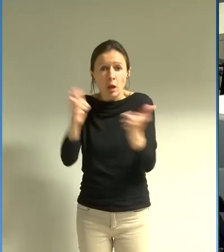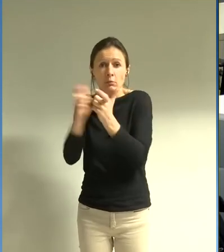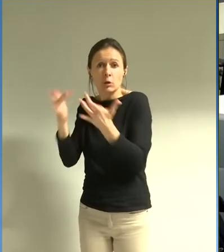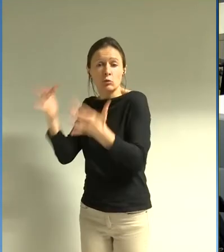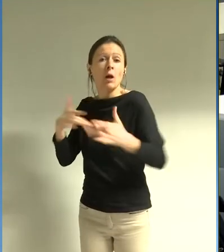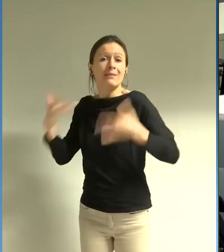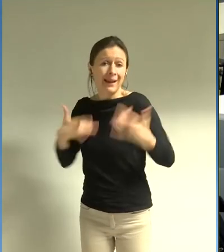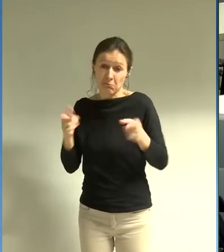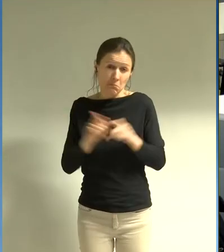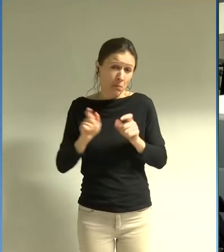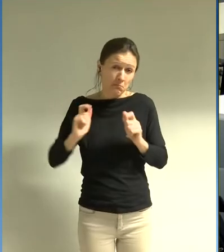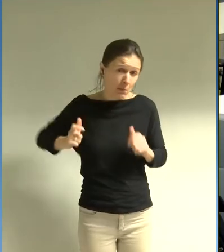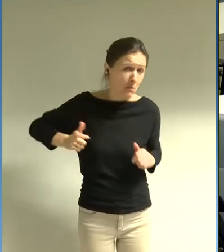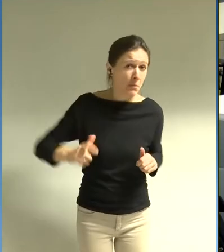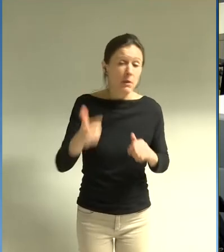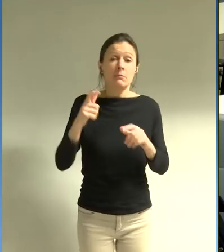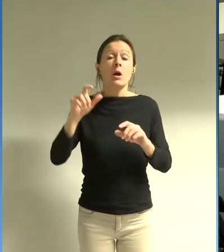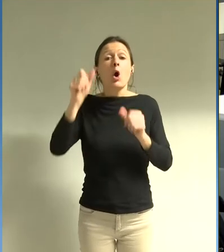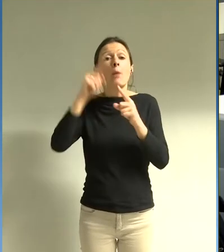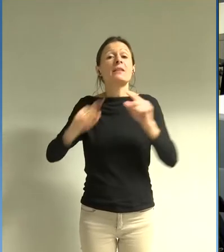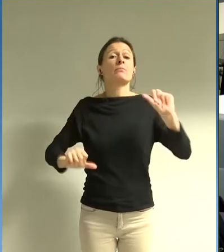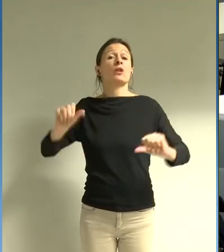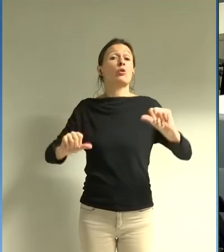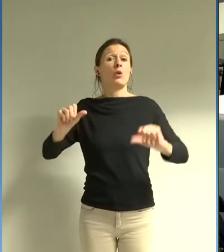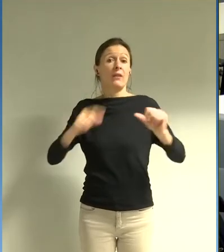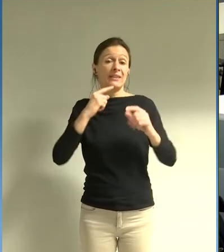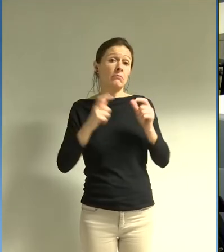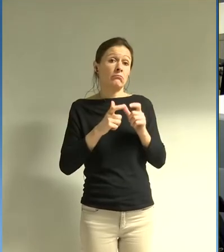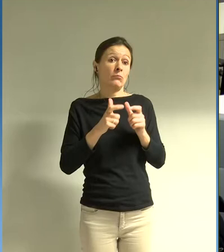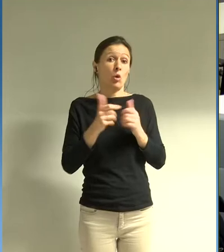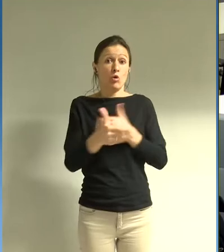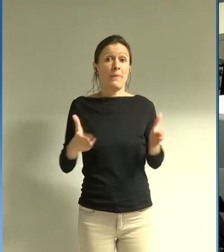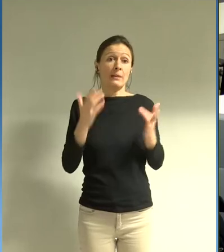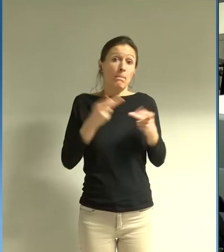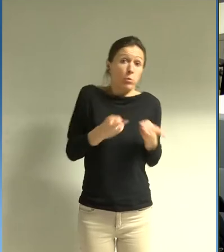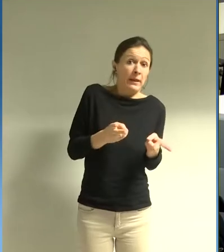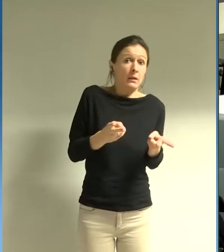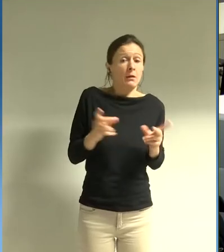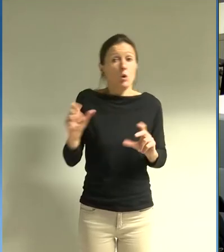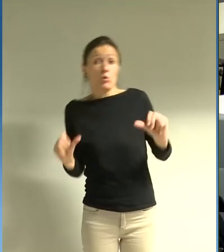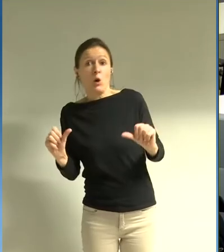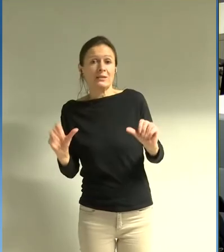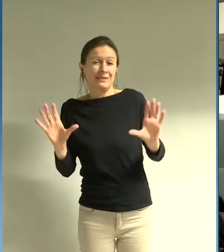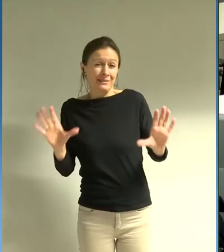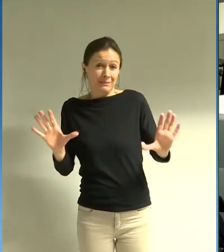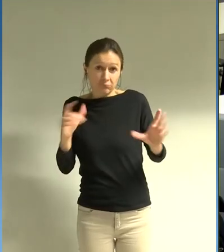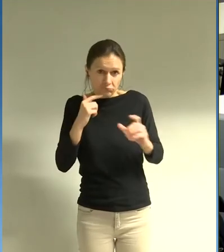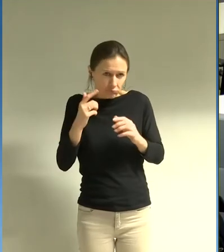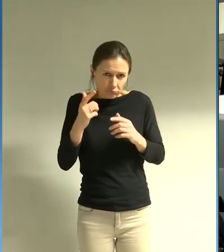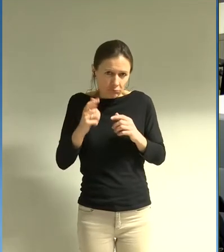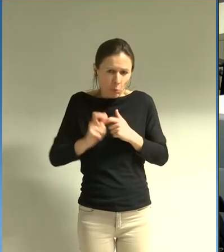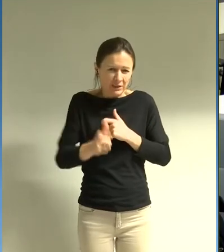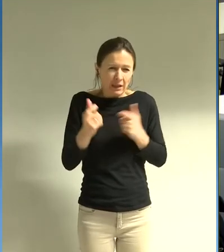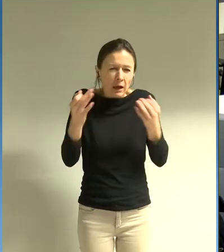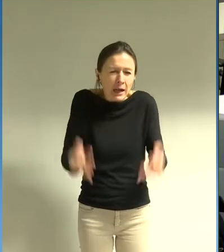19 avril 2010 16 sur la mise en concurrence pour l'occupation du domaine public donc c'est une procédure extrêmement classique et je vous inviter tout à l'heure